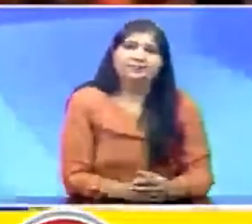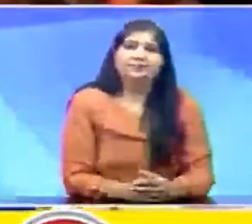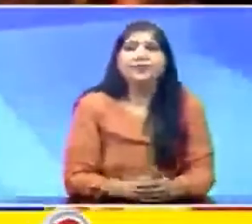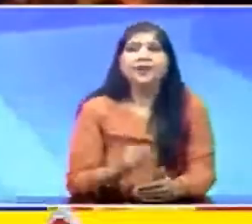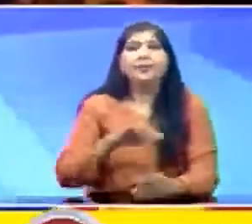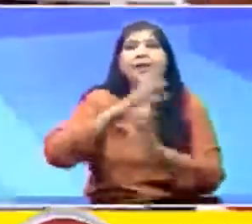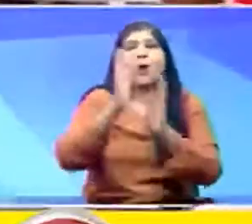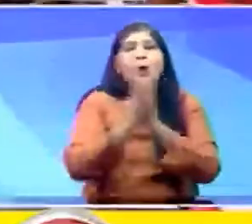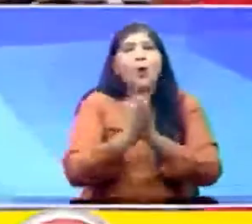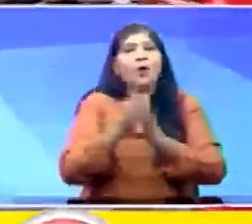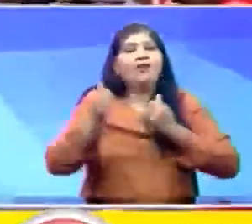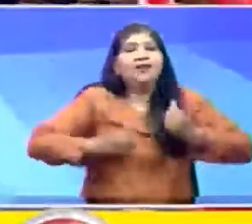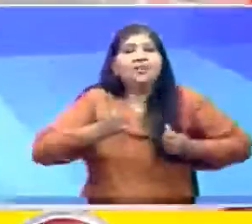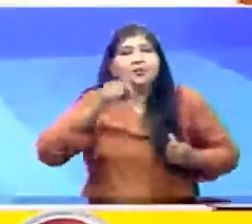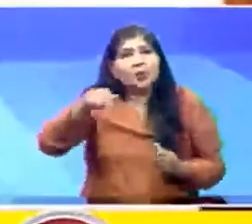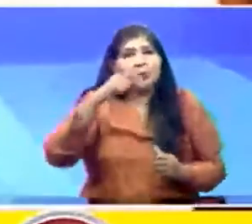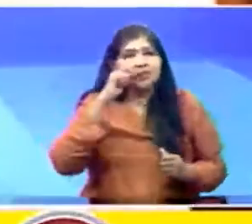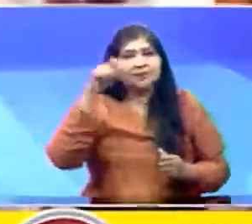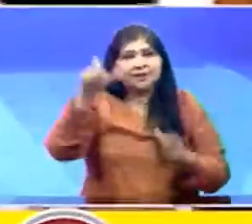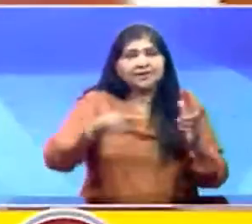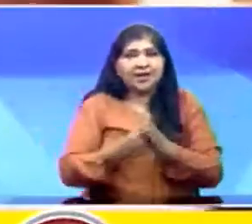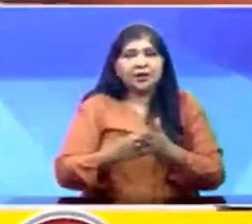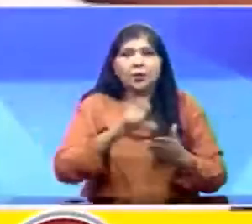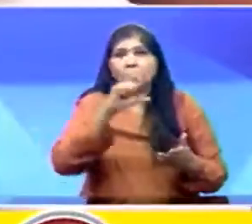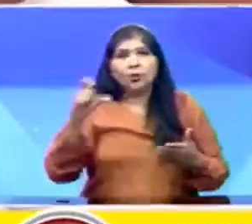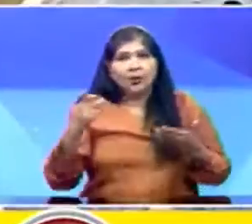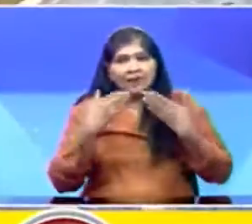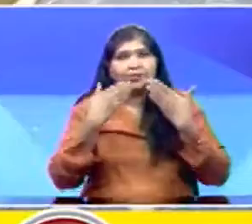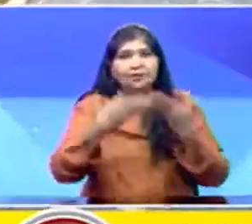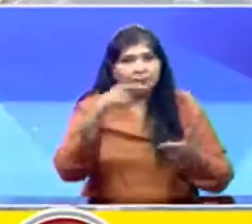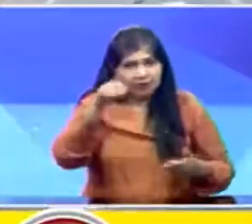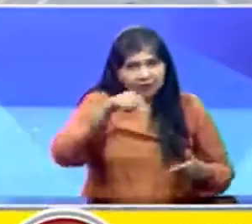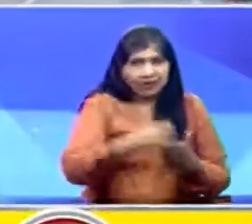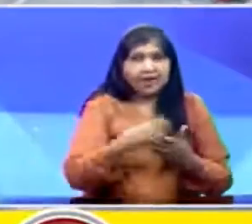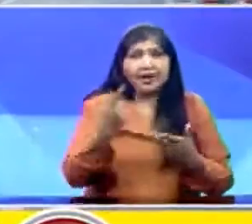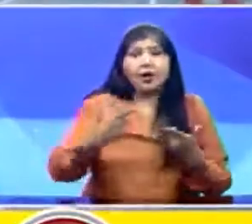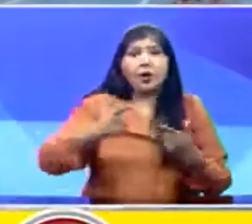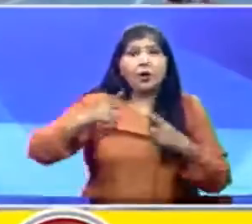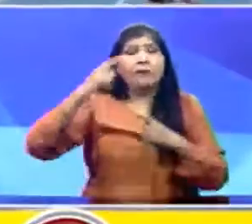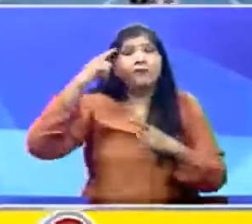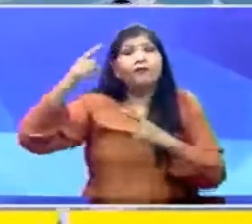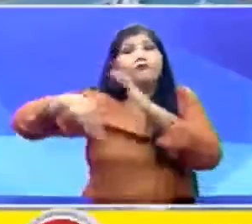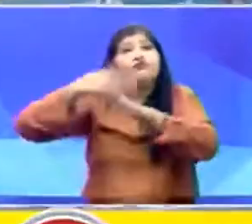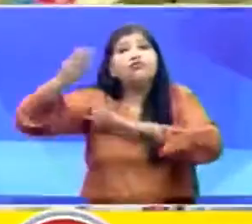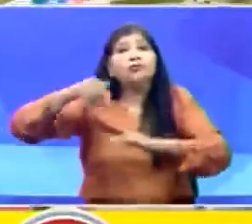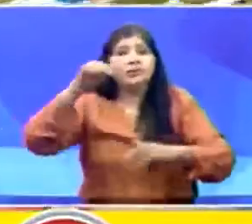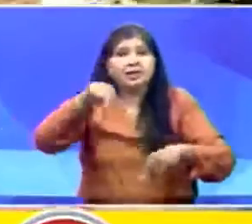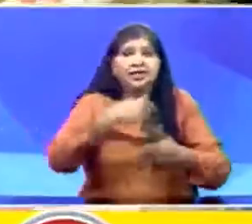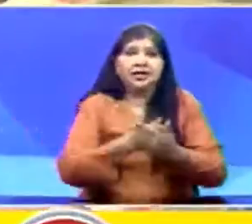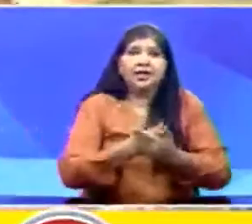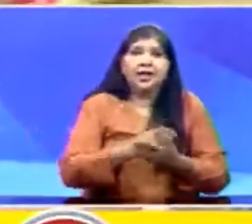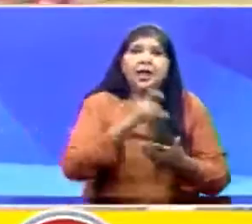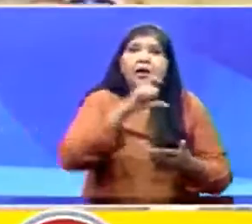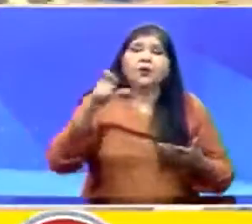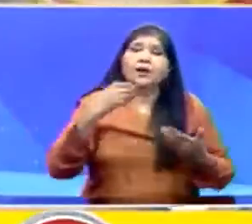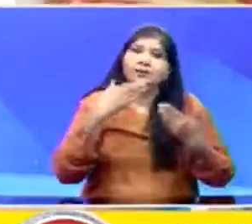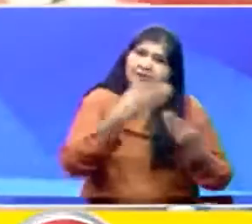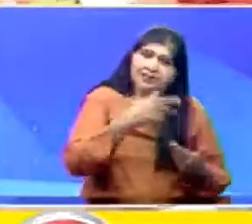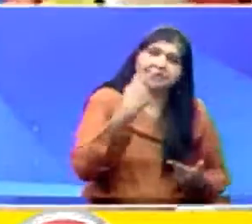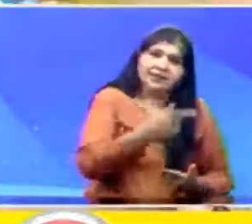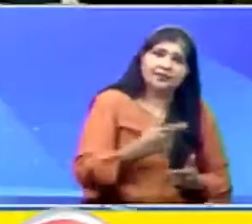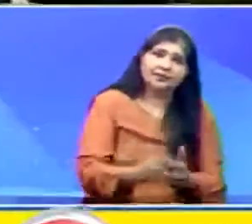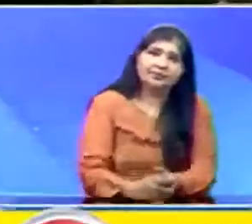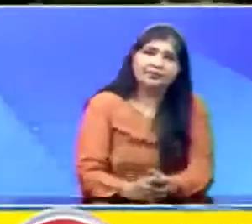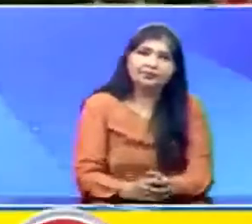सभी खिलाडियों को बधाय भी देता हूं और भविश के लिए सुपकामनाय भी देता